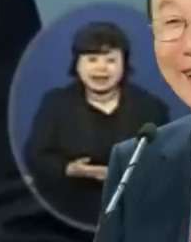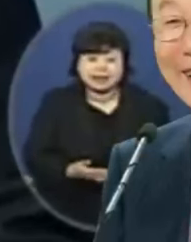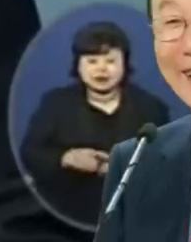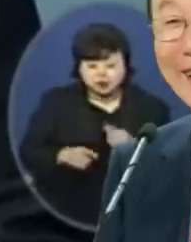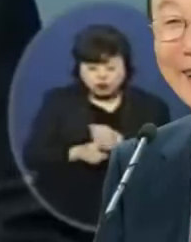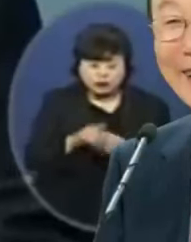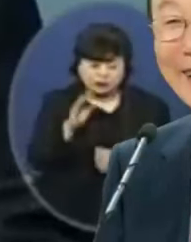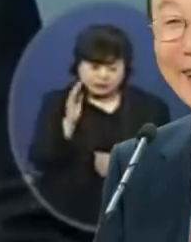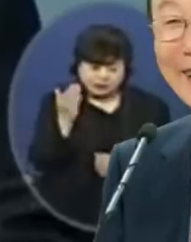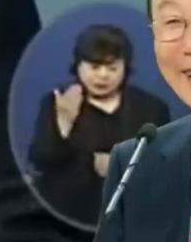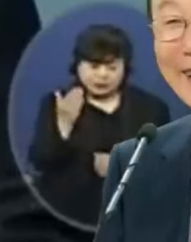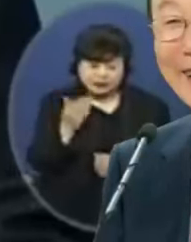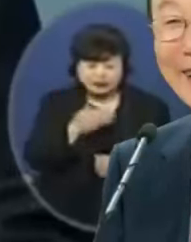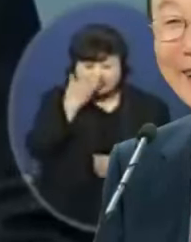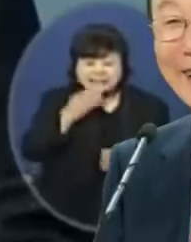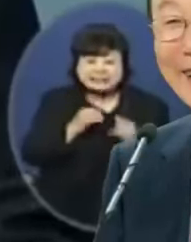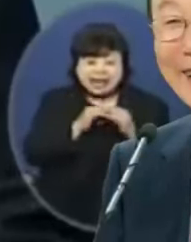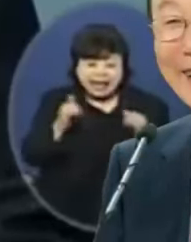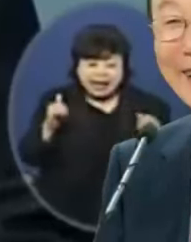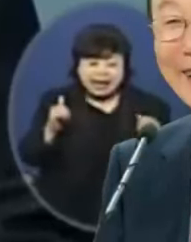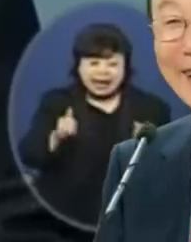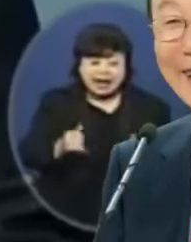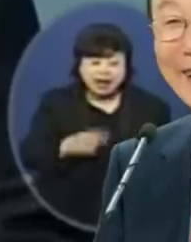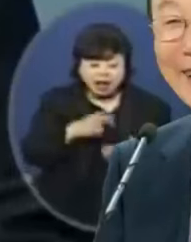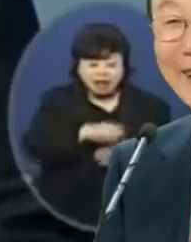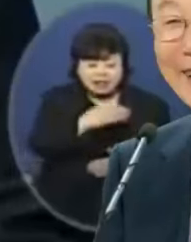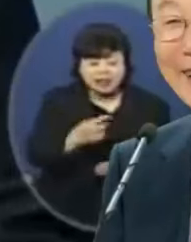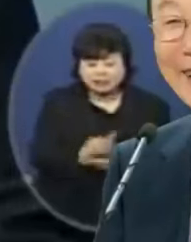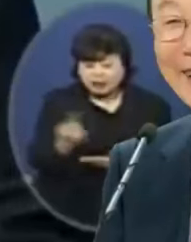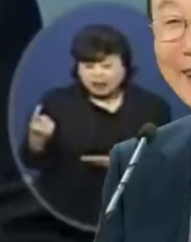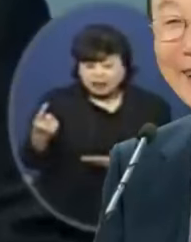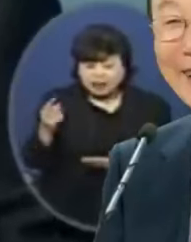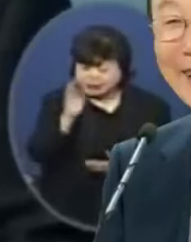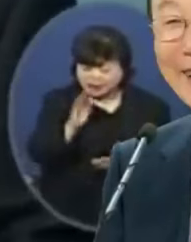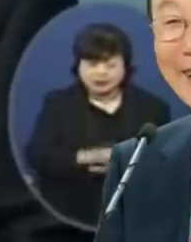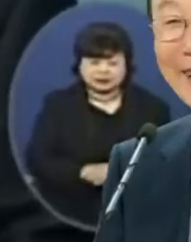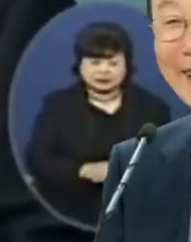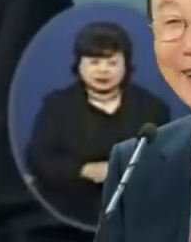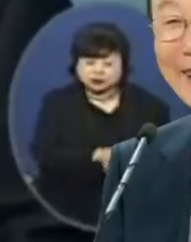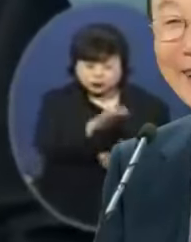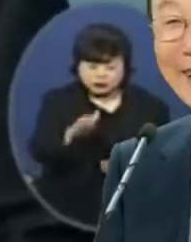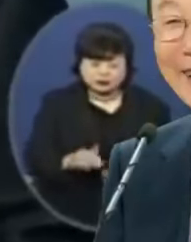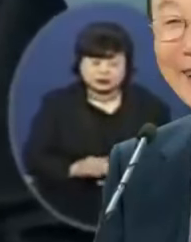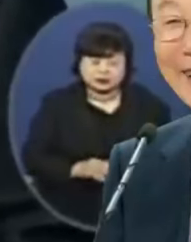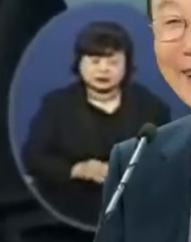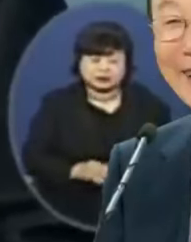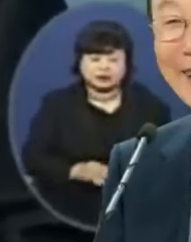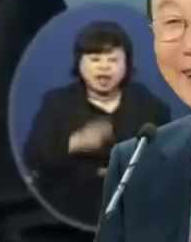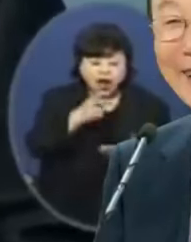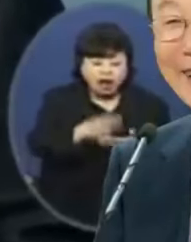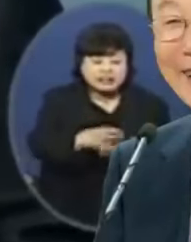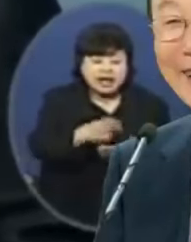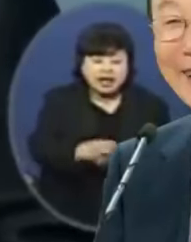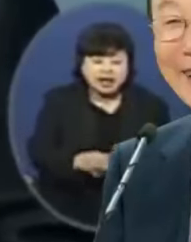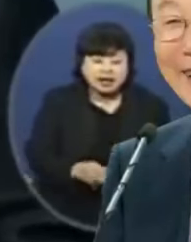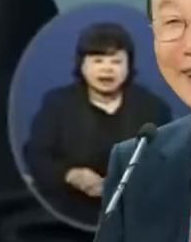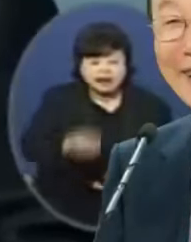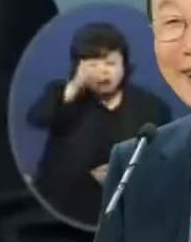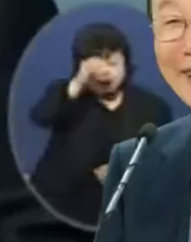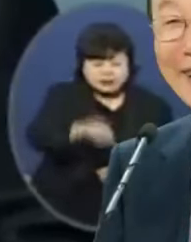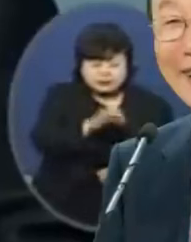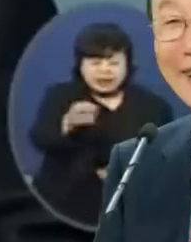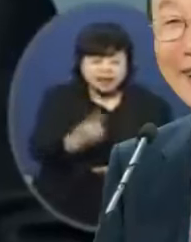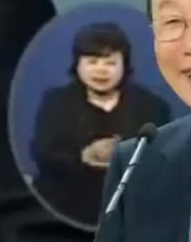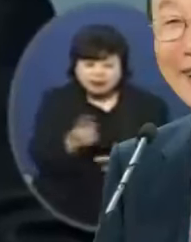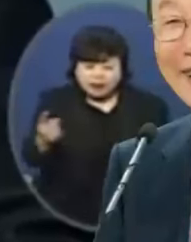원인자가 되는 것입니다. 이스라엘이 언약궤를 떠나서는 존재하지 못합니다. 그와 같이 우리는 우리의 언약궤는 갈보리 십자가를